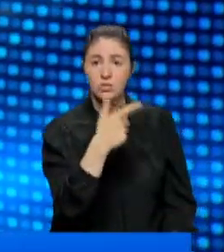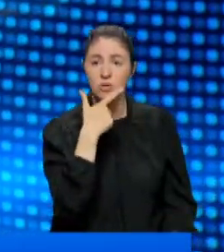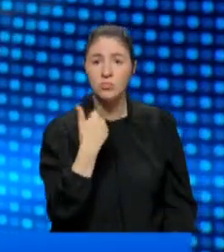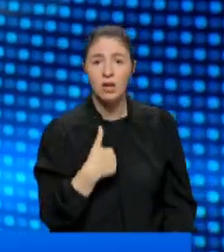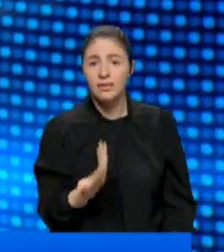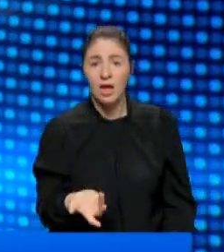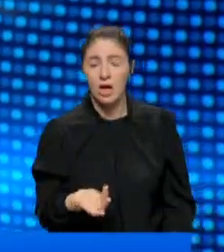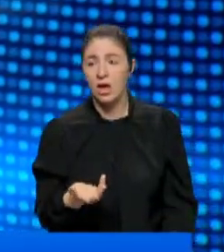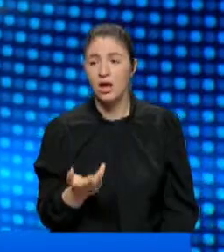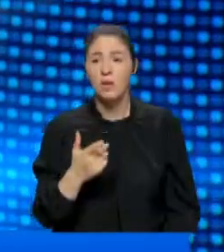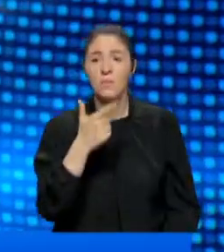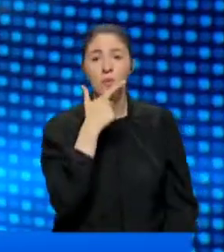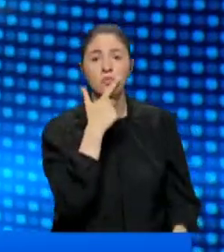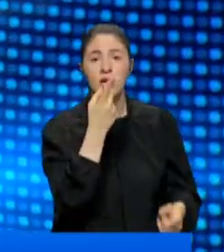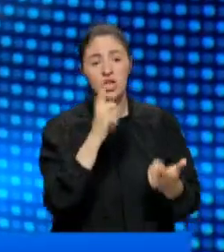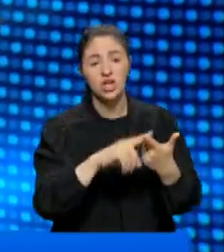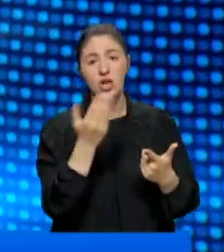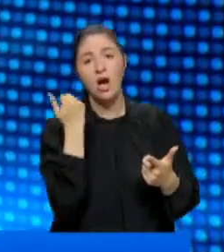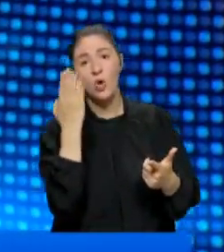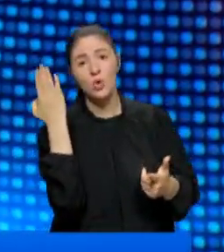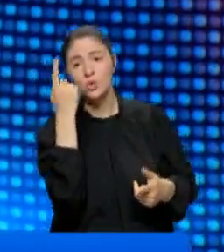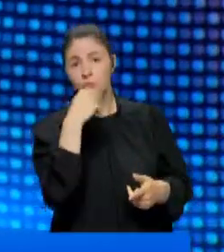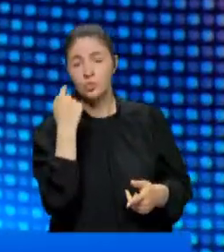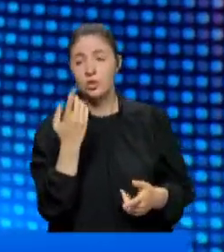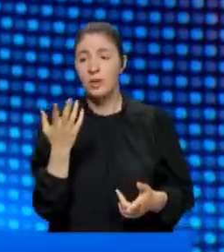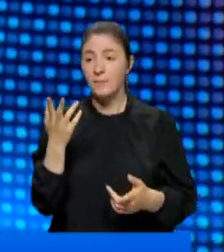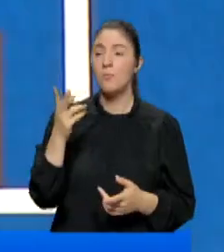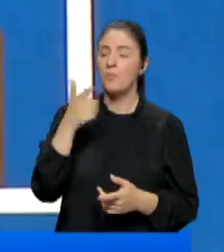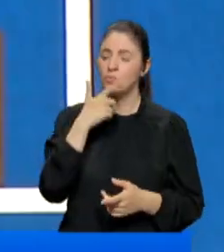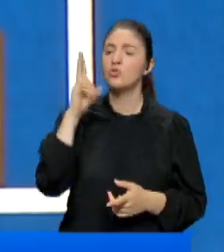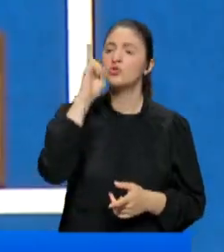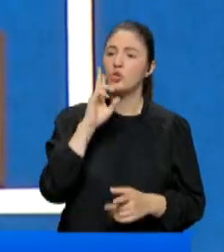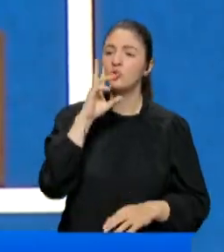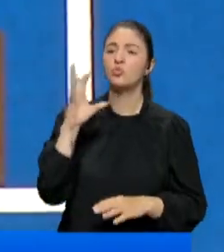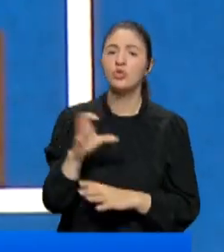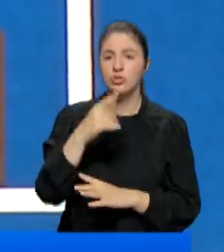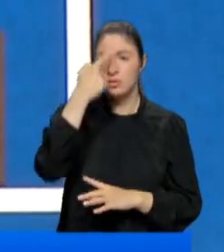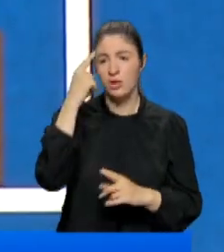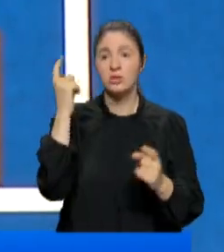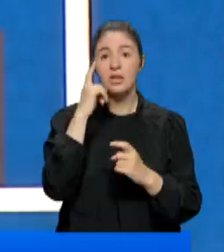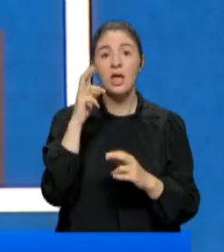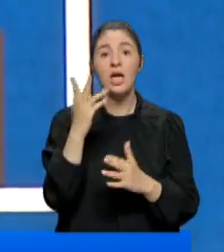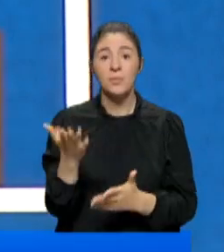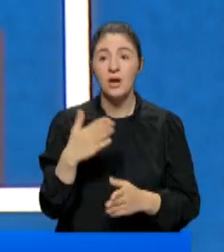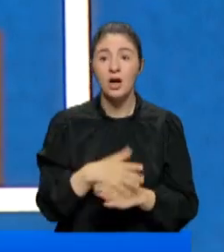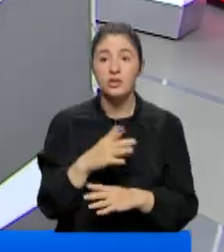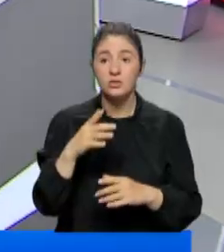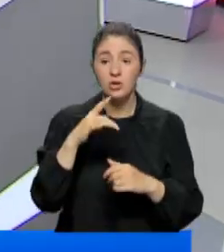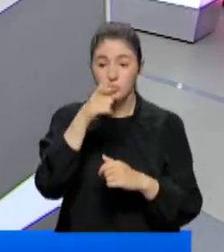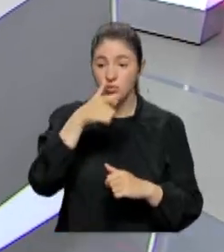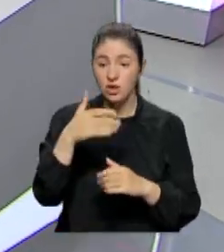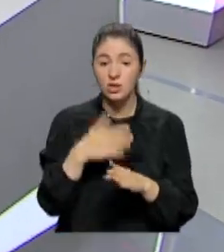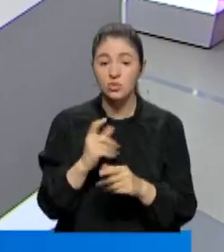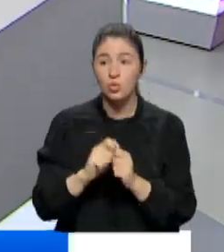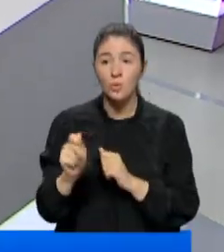durum ne? Yani Bodrum, ya Bodrum'un ikinci yüzü. Evet, Bodrum tabii zenginliğiyle, turizm potansiyeliyle tanıdığı kadar aslında ülke gerçeklerinden